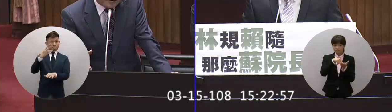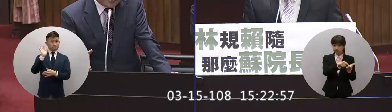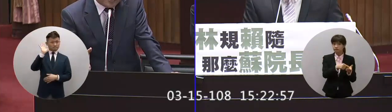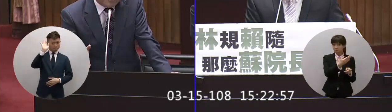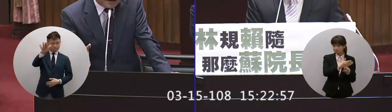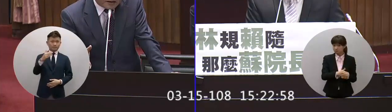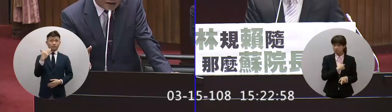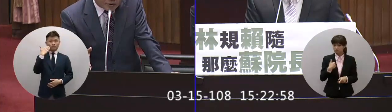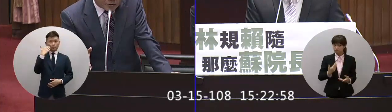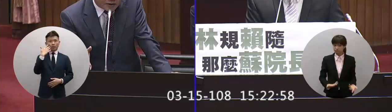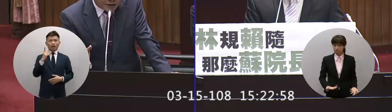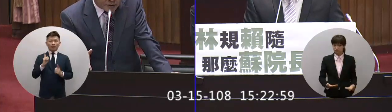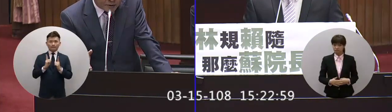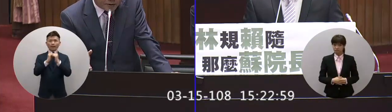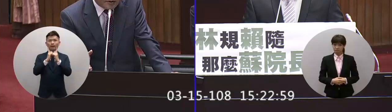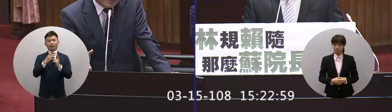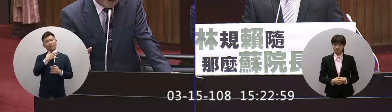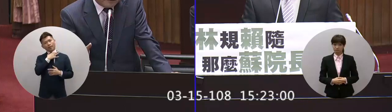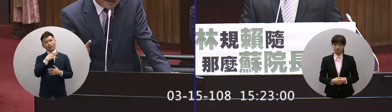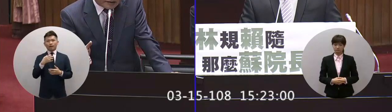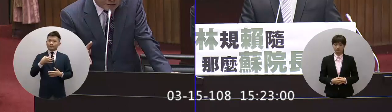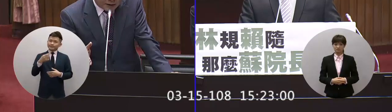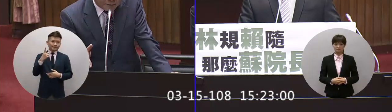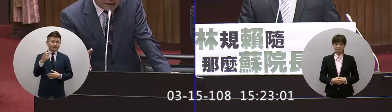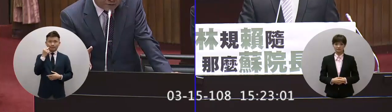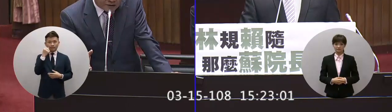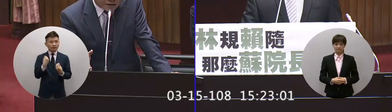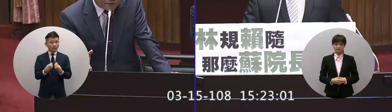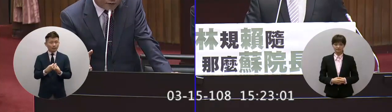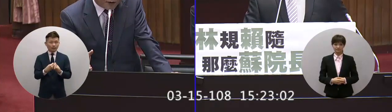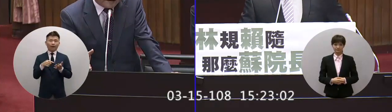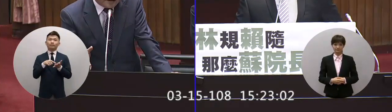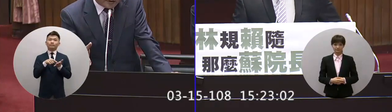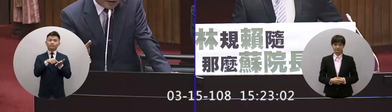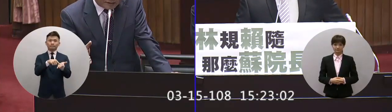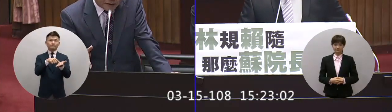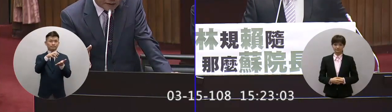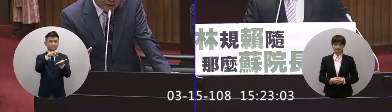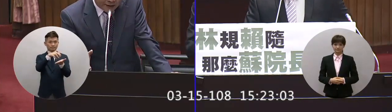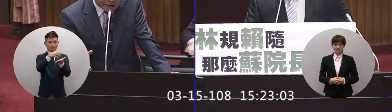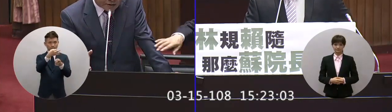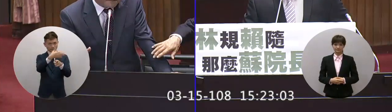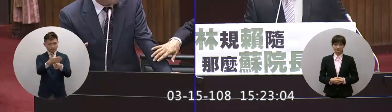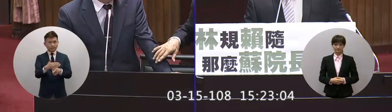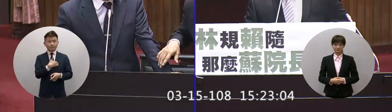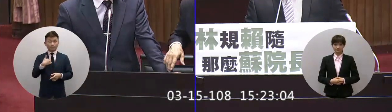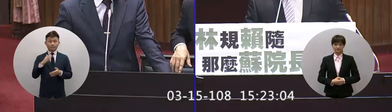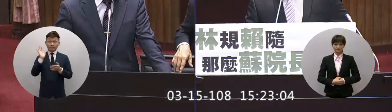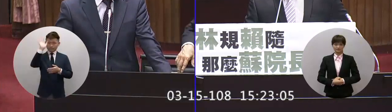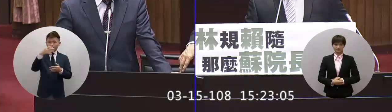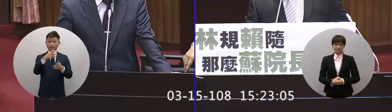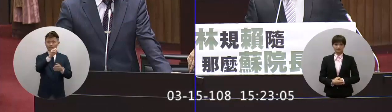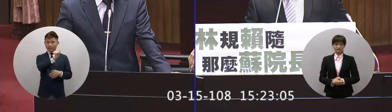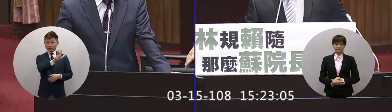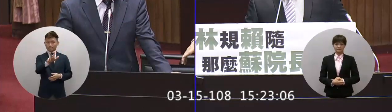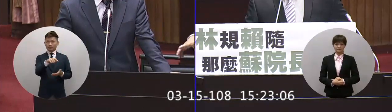三月底以后，如果有不可抗拒的理由，那我们可以让他办理分期付款，那就可以办理 A4。 部长，因